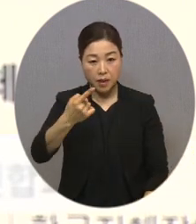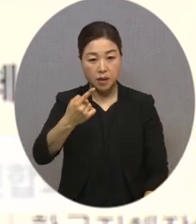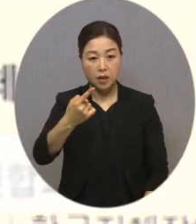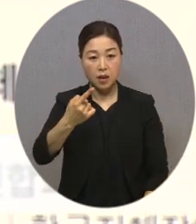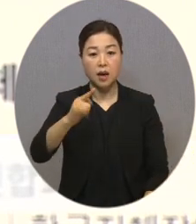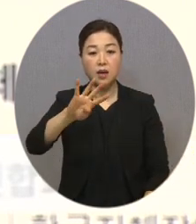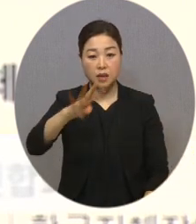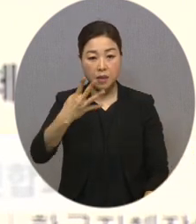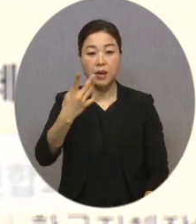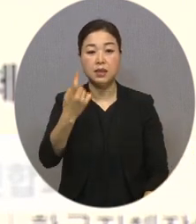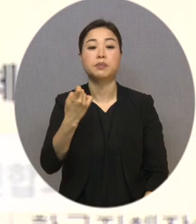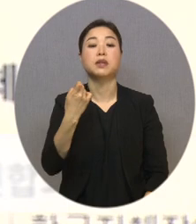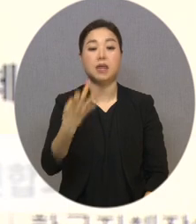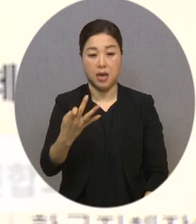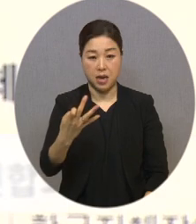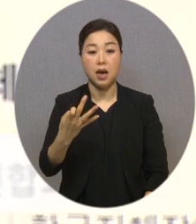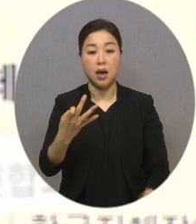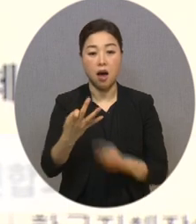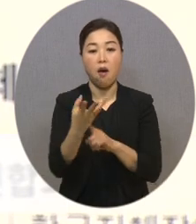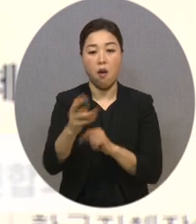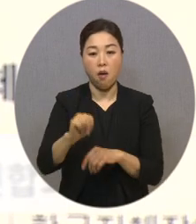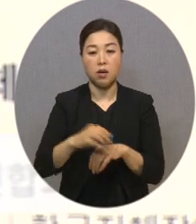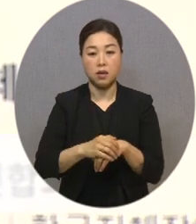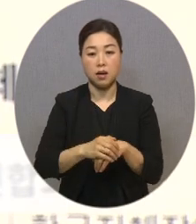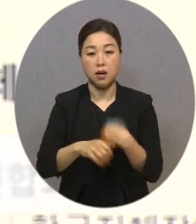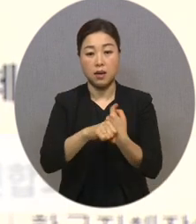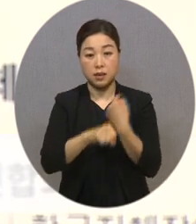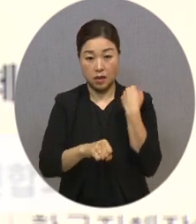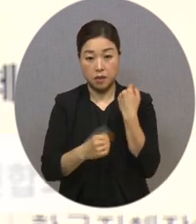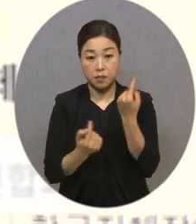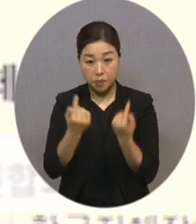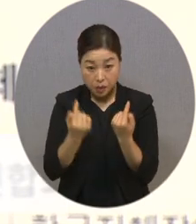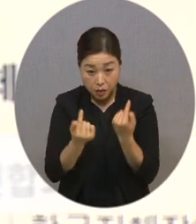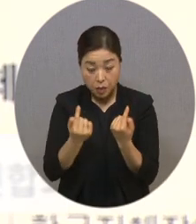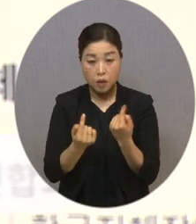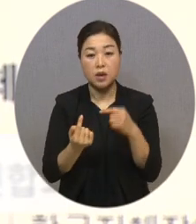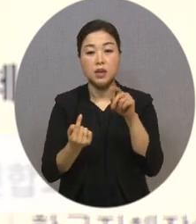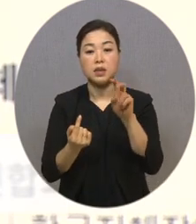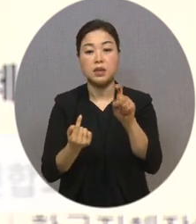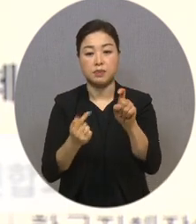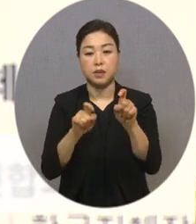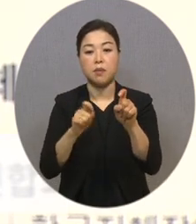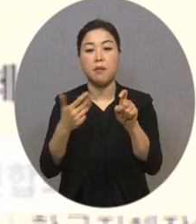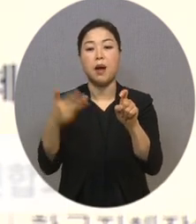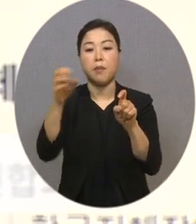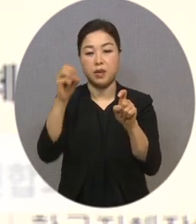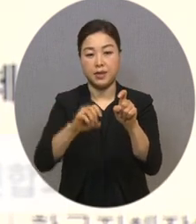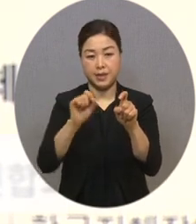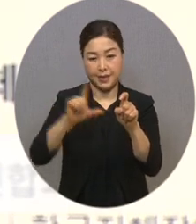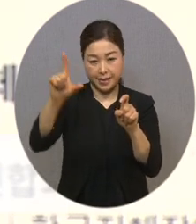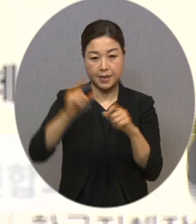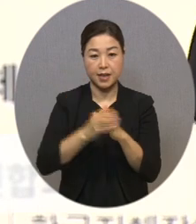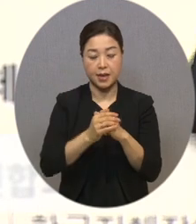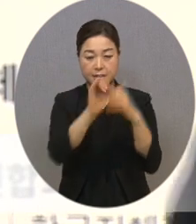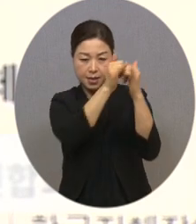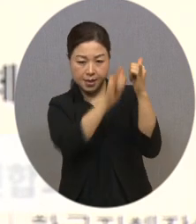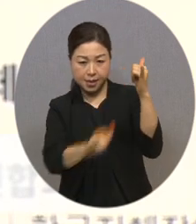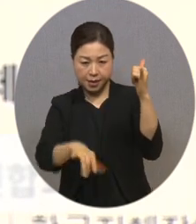5조 414억 원입니다. 전년 대비로 해서 10.8%가 증가를 하였습니다. 역대 최초로